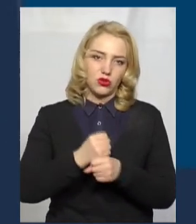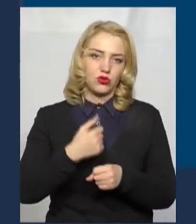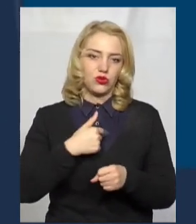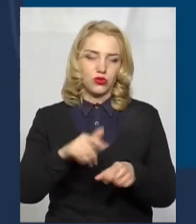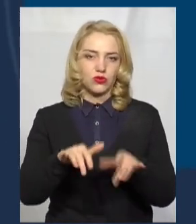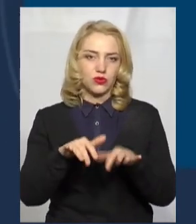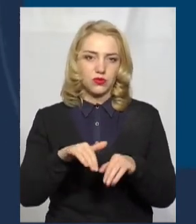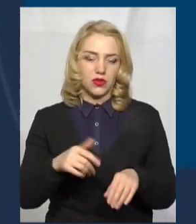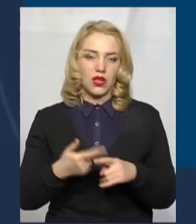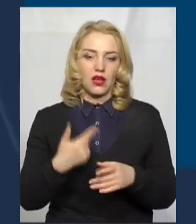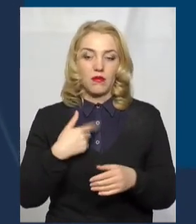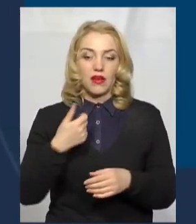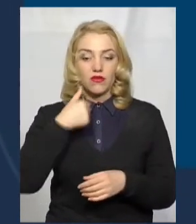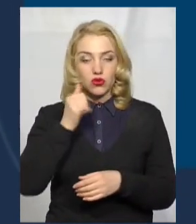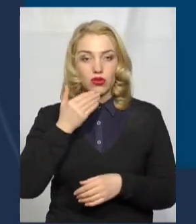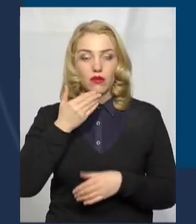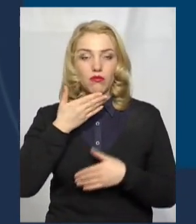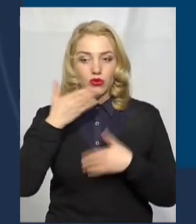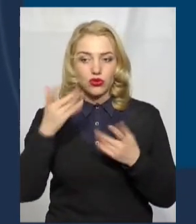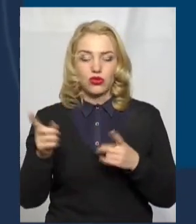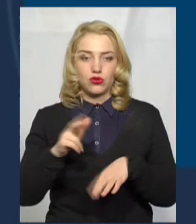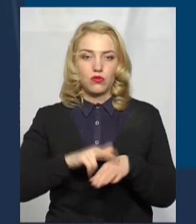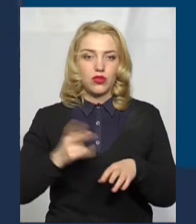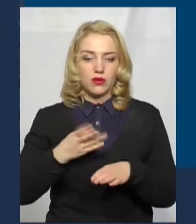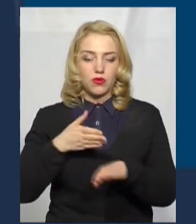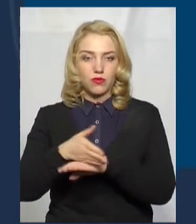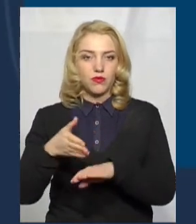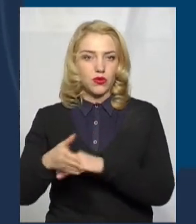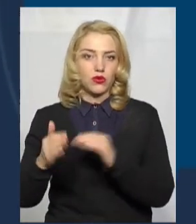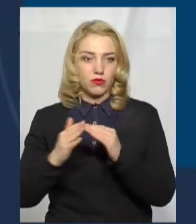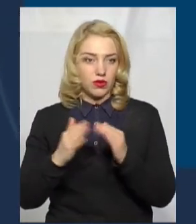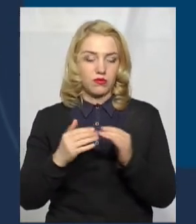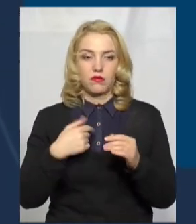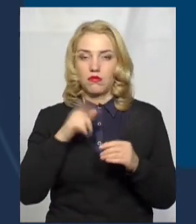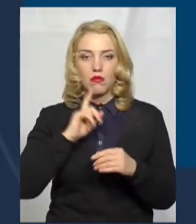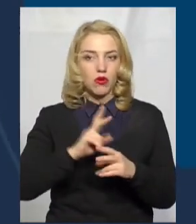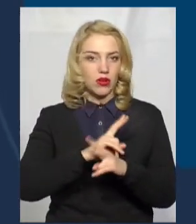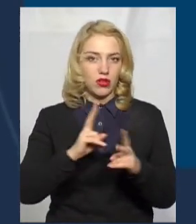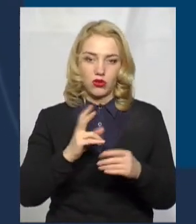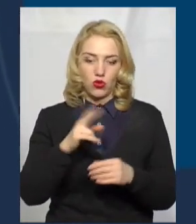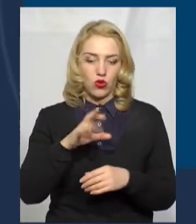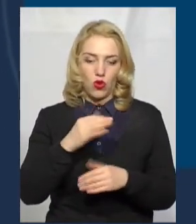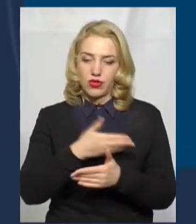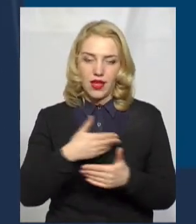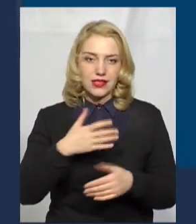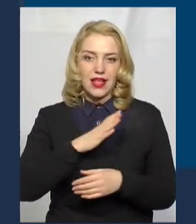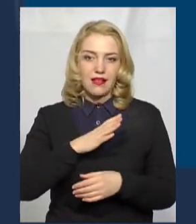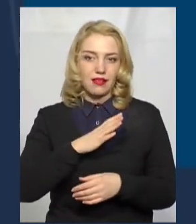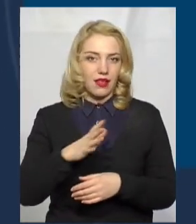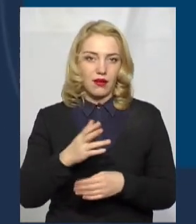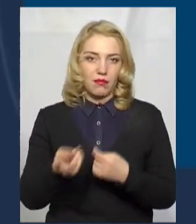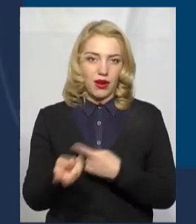Буквально вчора ми прочитали, що повинна поліція ходити перевіряти, поки до нас ніхто не приходив. Не знаю, чи прийде, але